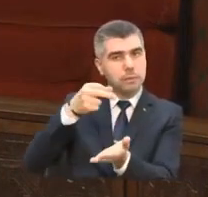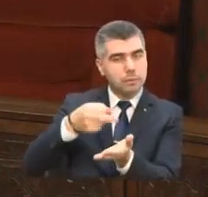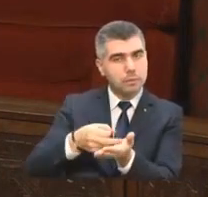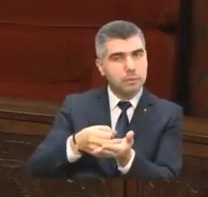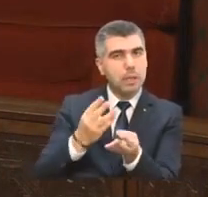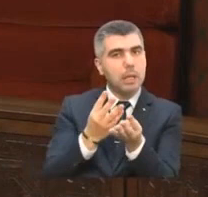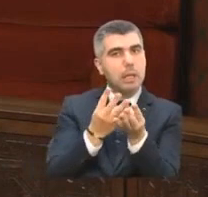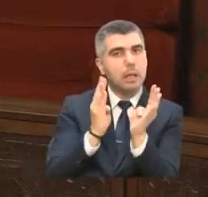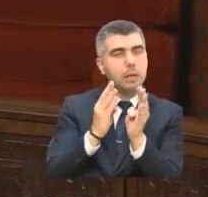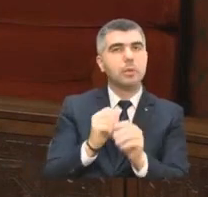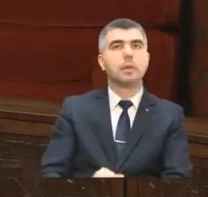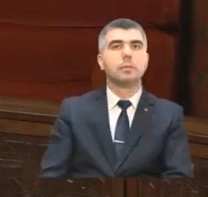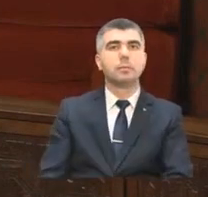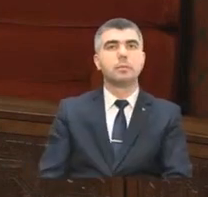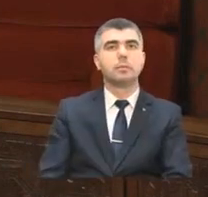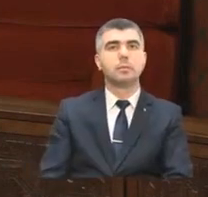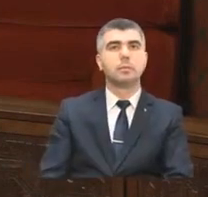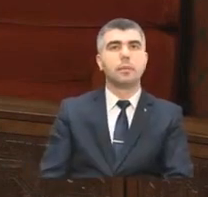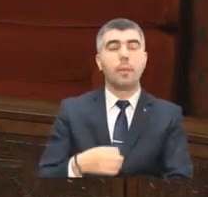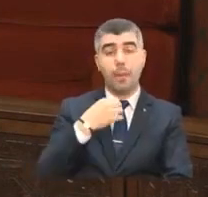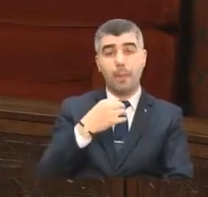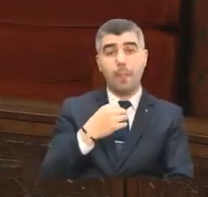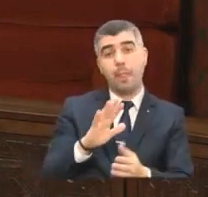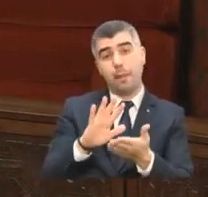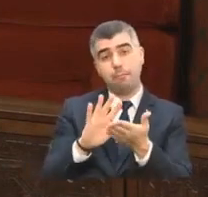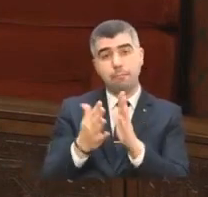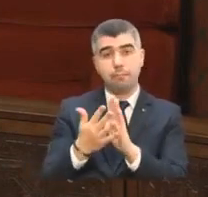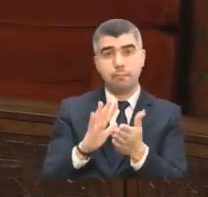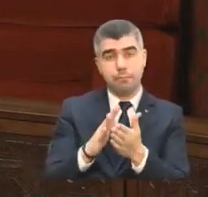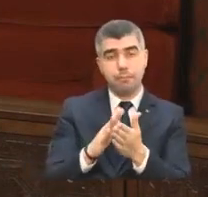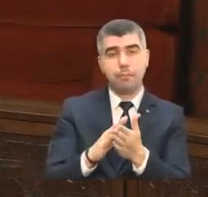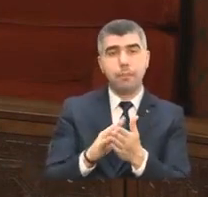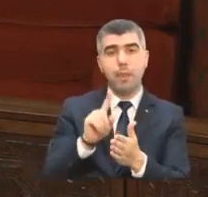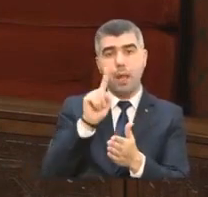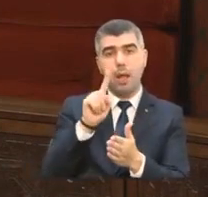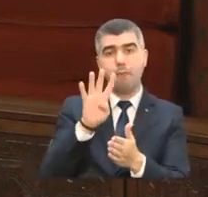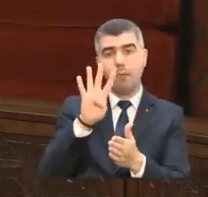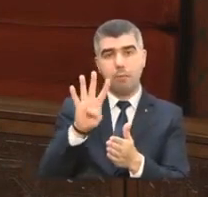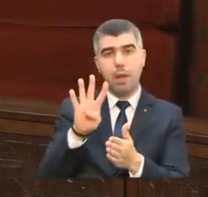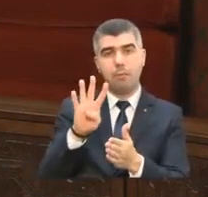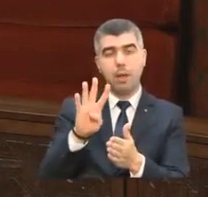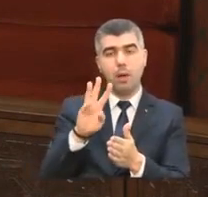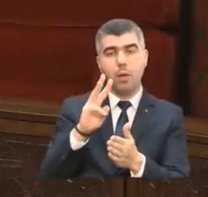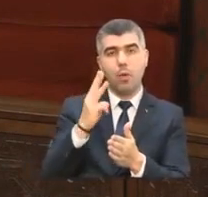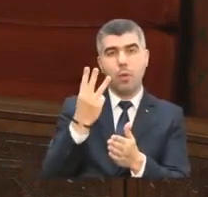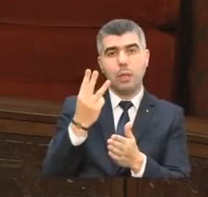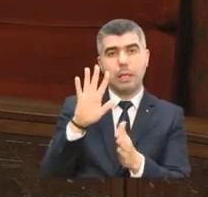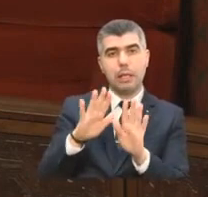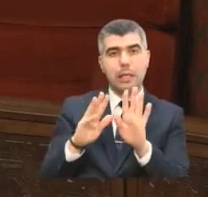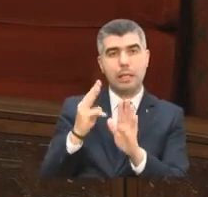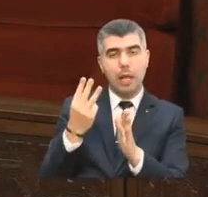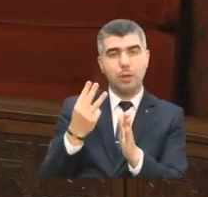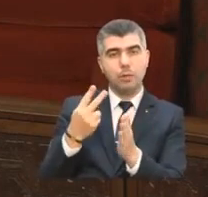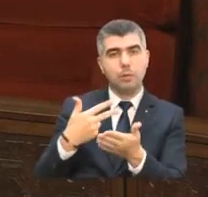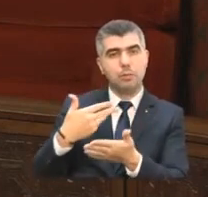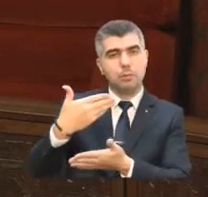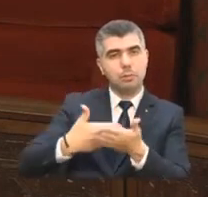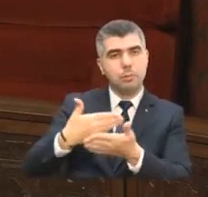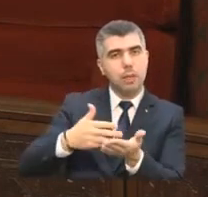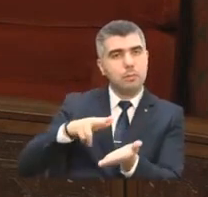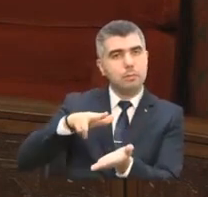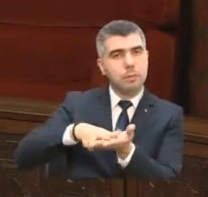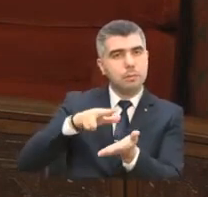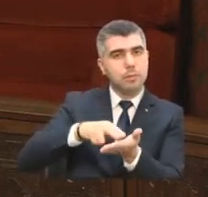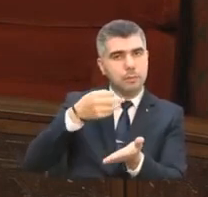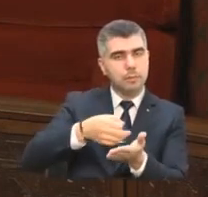اللجان الإقليمية. تجدر الإشارة إلى أن تقريبا حوالي 1418 رخصة للنقل المزدوج تستغل حاليا.